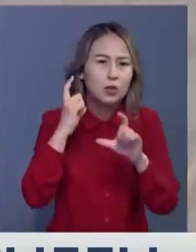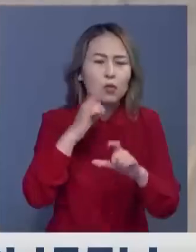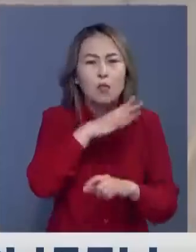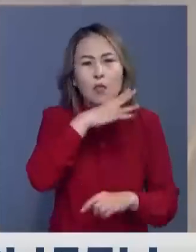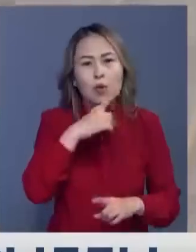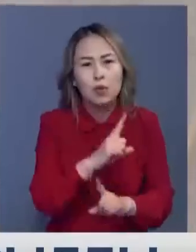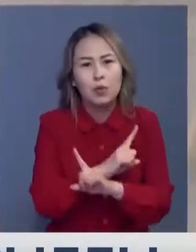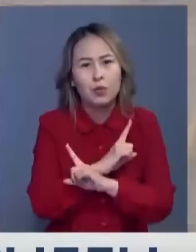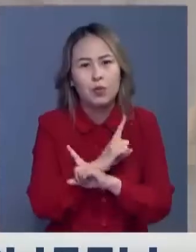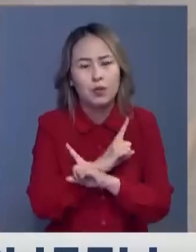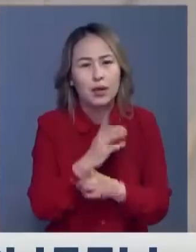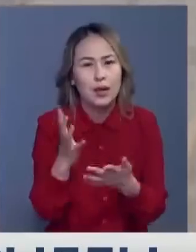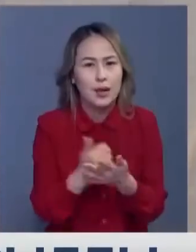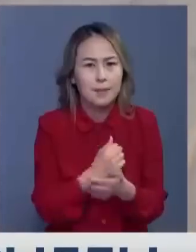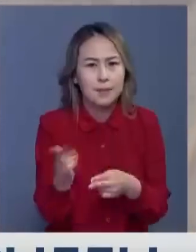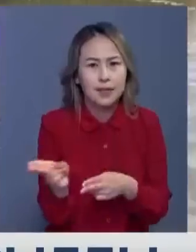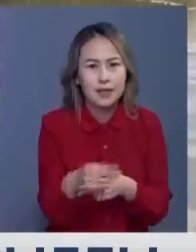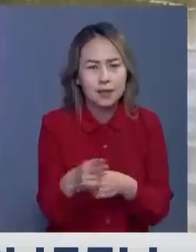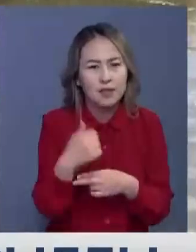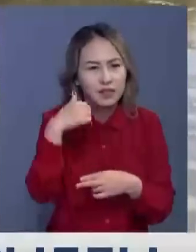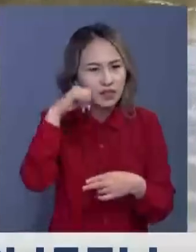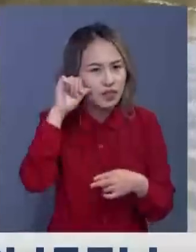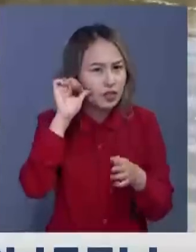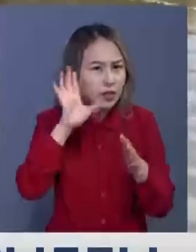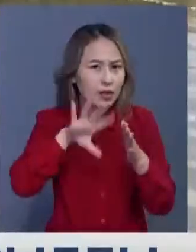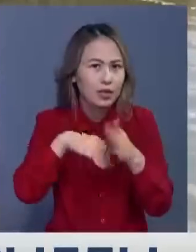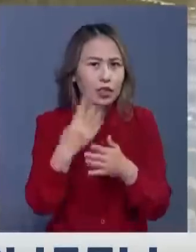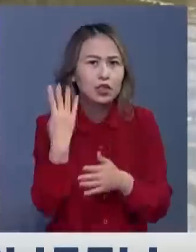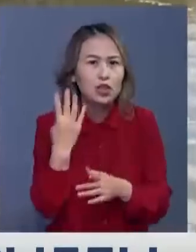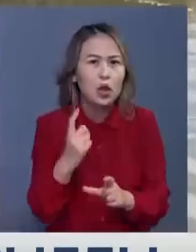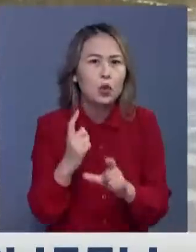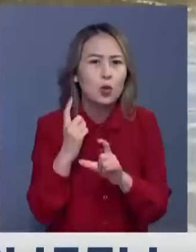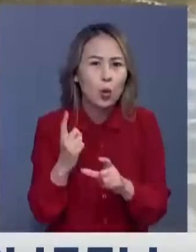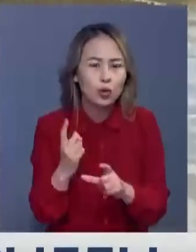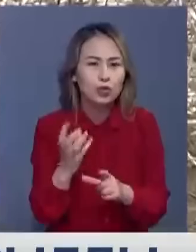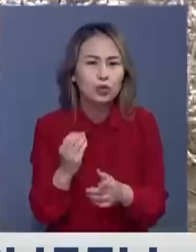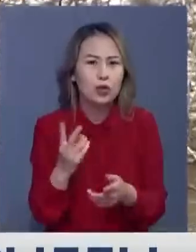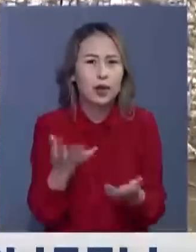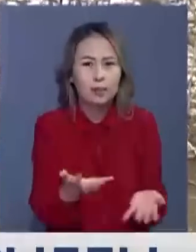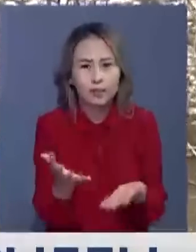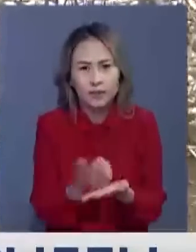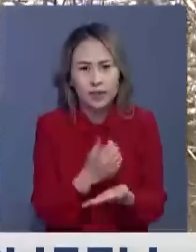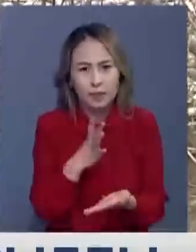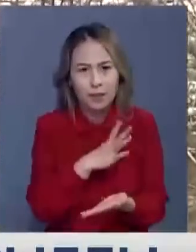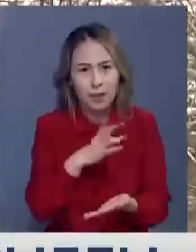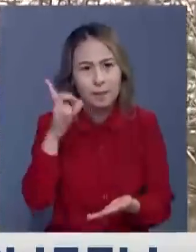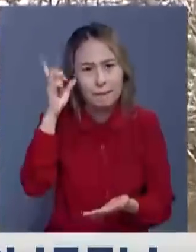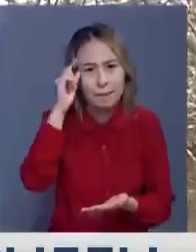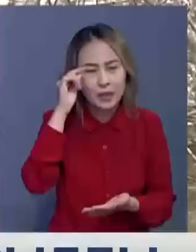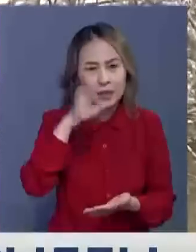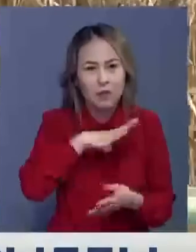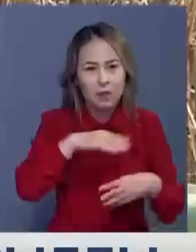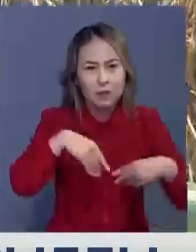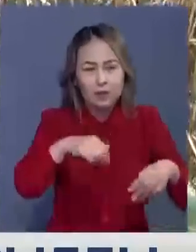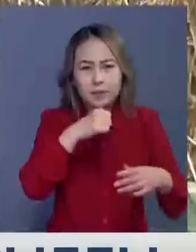өлген балық жиналды. Ал кешелі бері су арнасынан 4 тоннадан астам өлі балық шығарылды. Дүйсенбі күні судан топырақтан